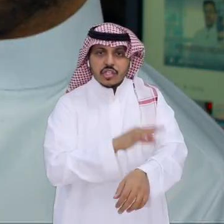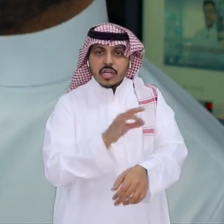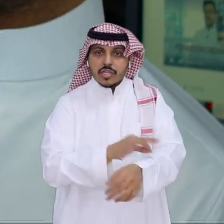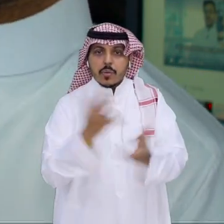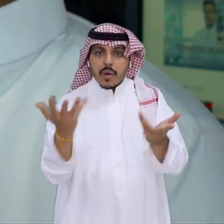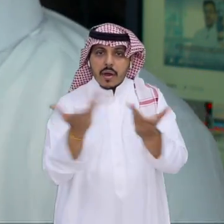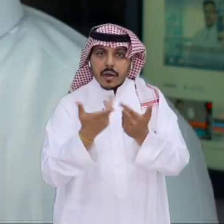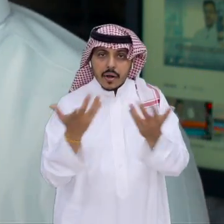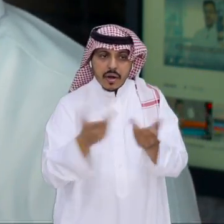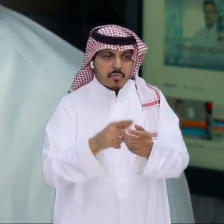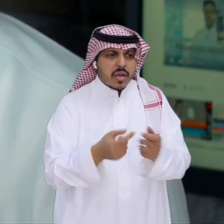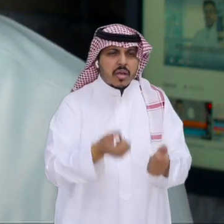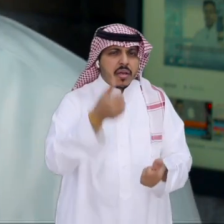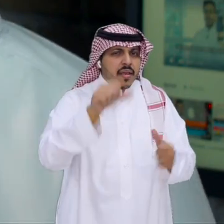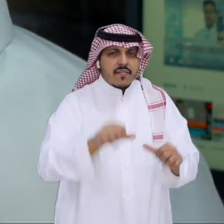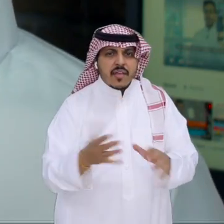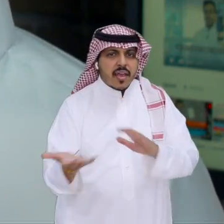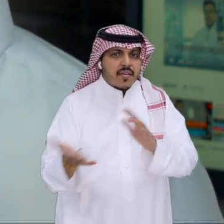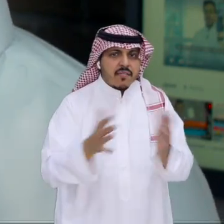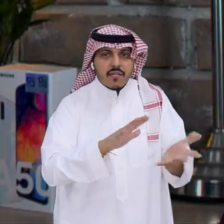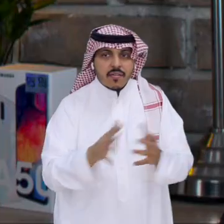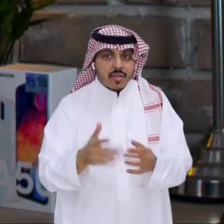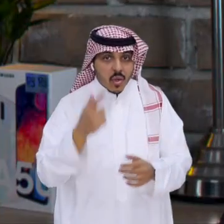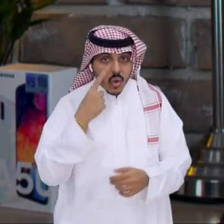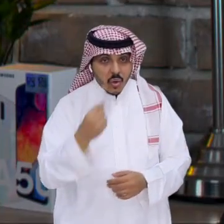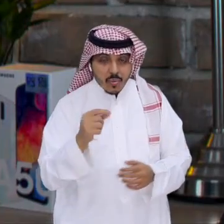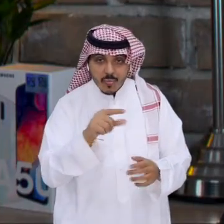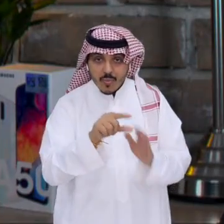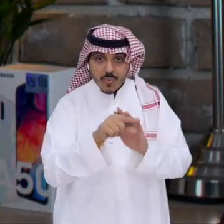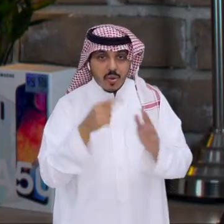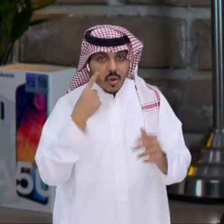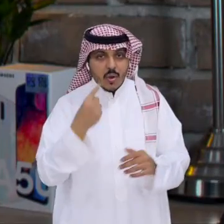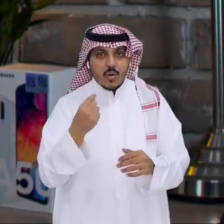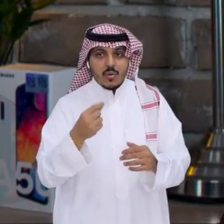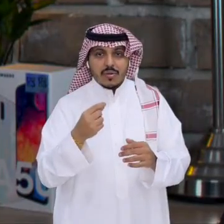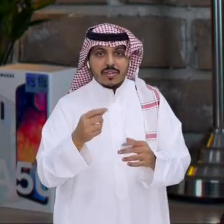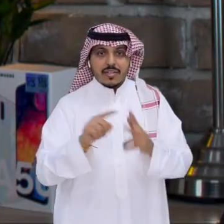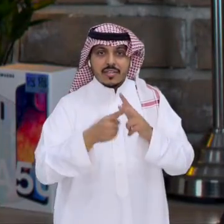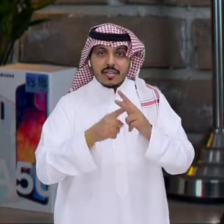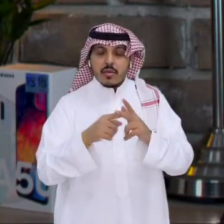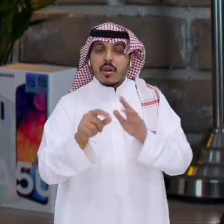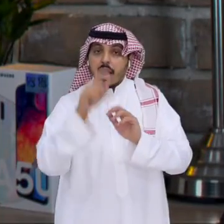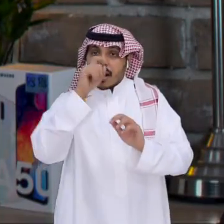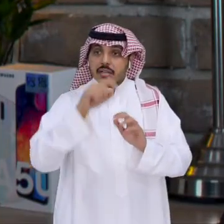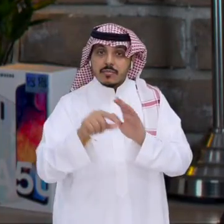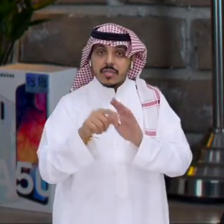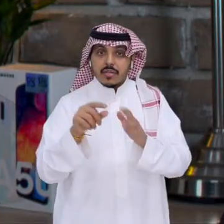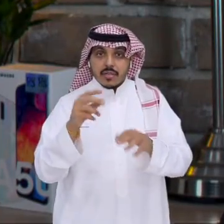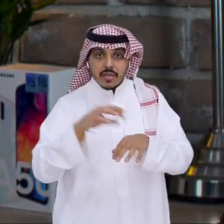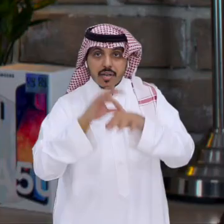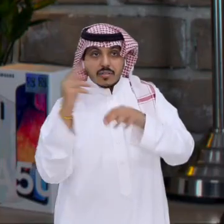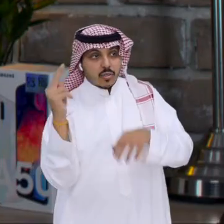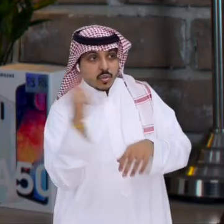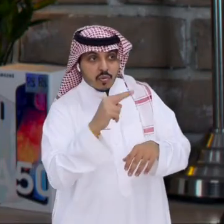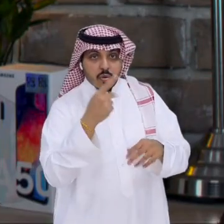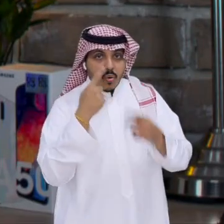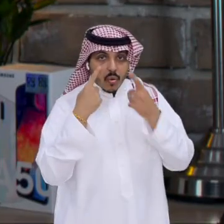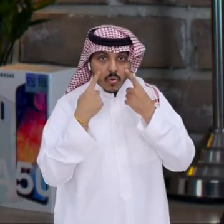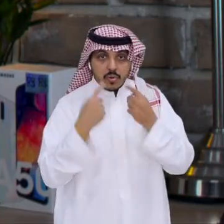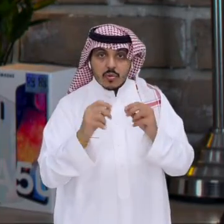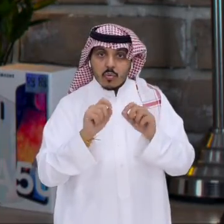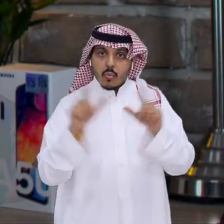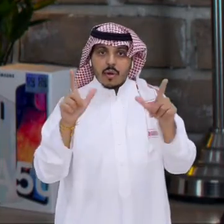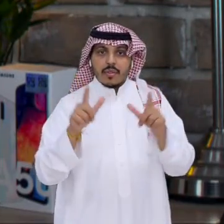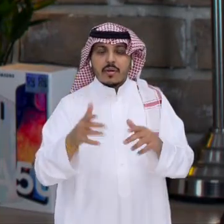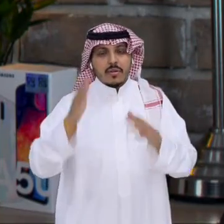على الأرقام، تعتمد على التقنيات، وشيء جدا جميل، فما يبغى لنا نخرب هذا المجال، ويبغى مصداقيتنا وشفافيتنا تكون جدا كبيرة. وكل التحية